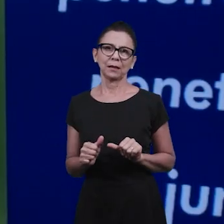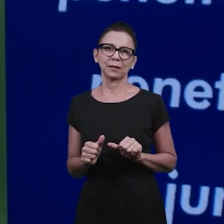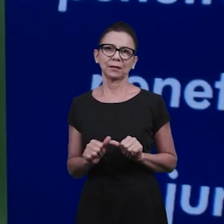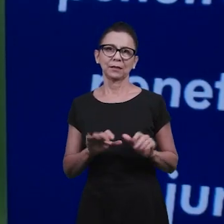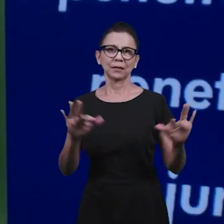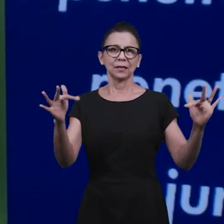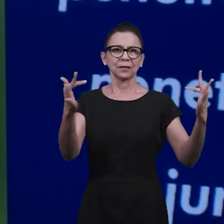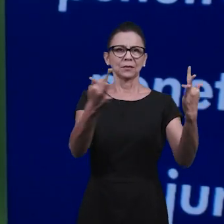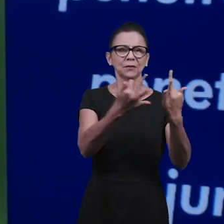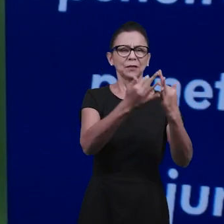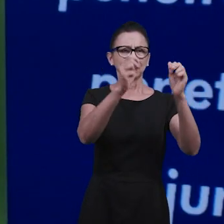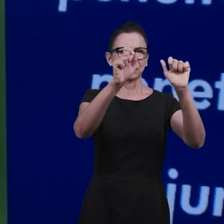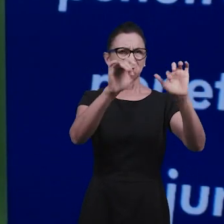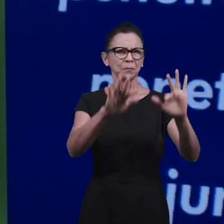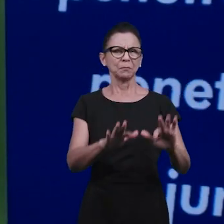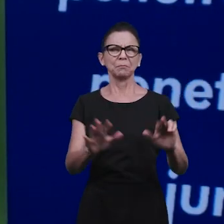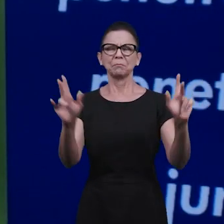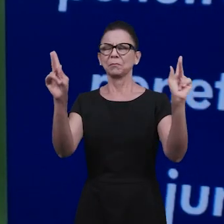famille